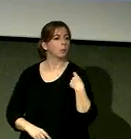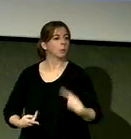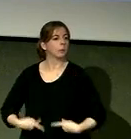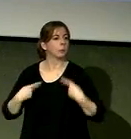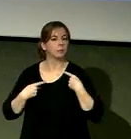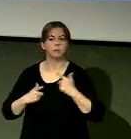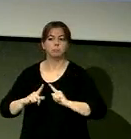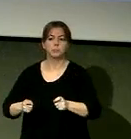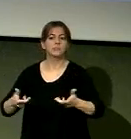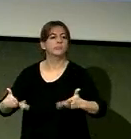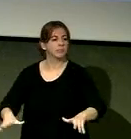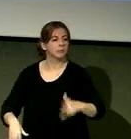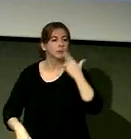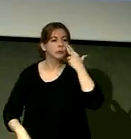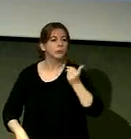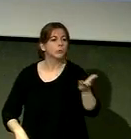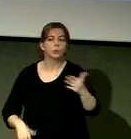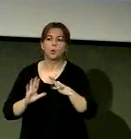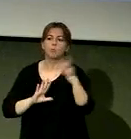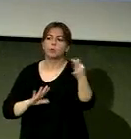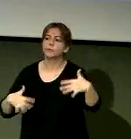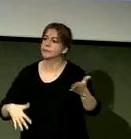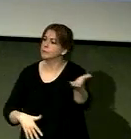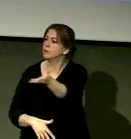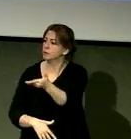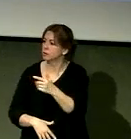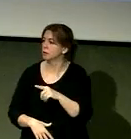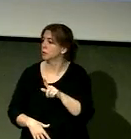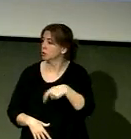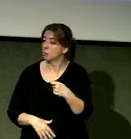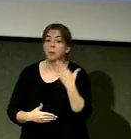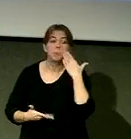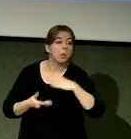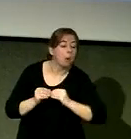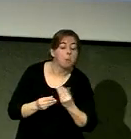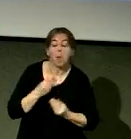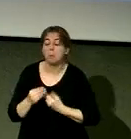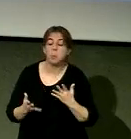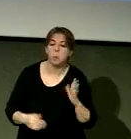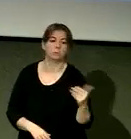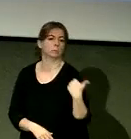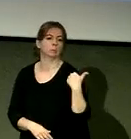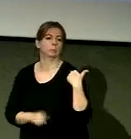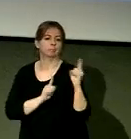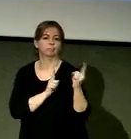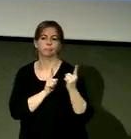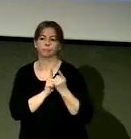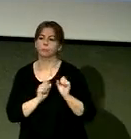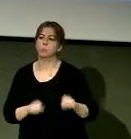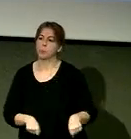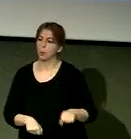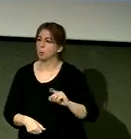vous sont affectés. Donc vous avez choisi lors de l'inscription. Donc n'hésitez pas à nous solliciter si vous avez des questions ou si jamais il y a des